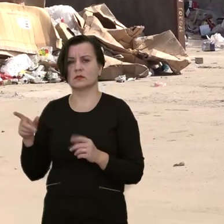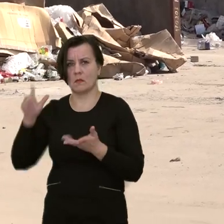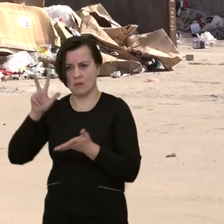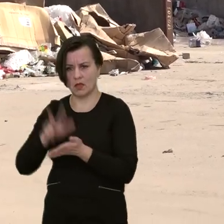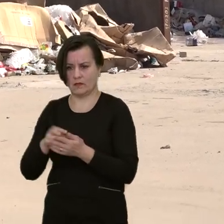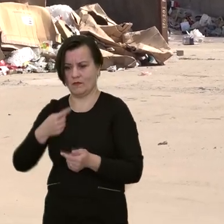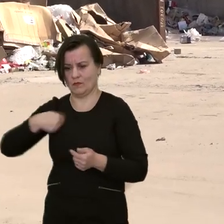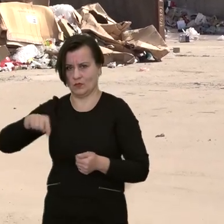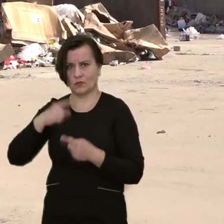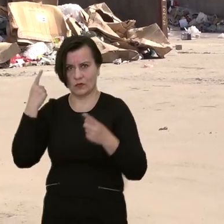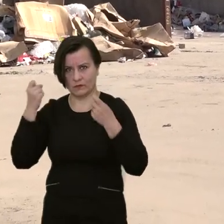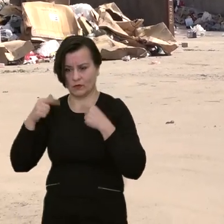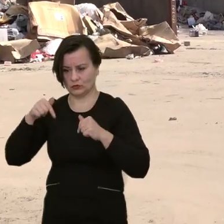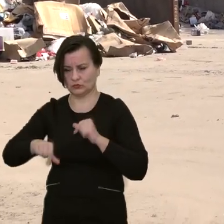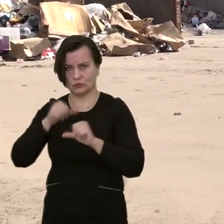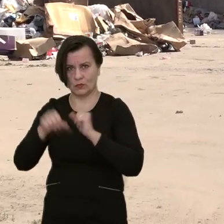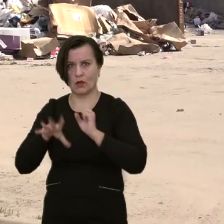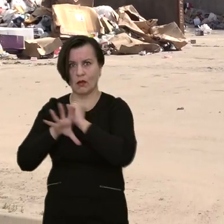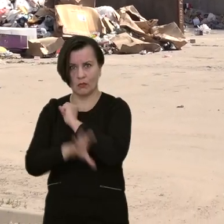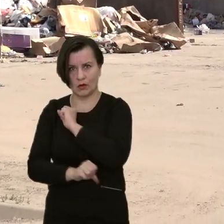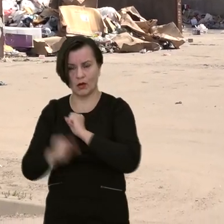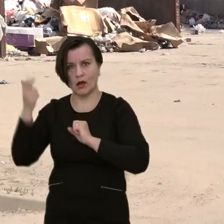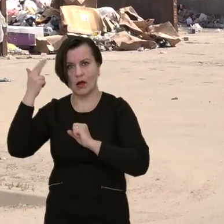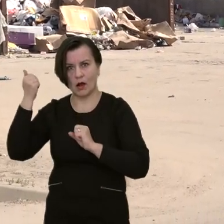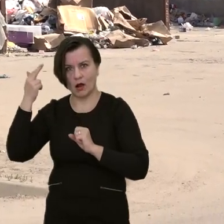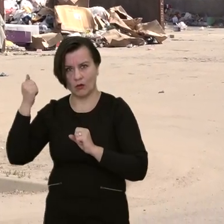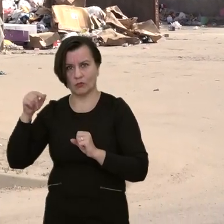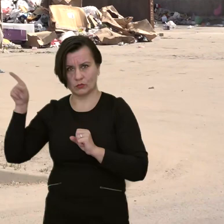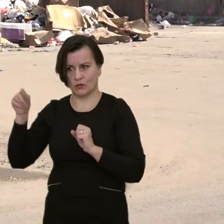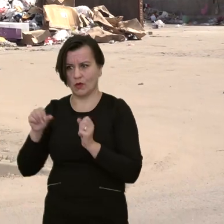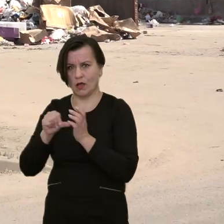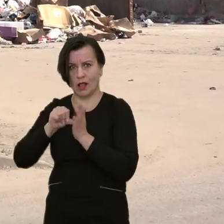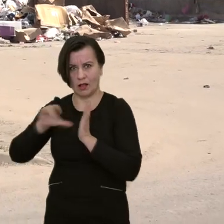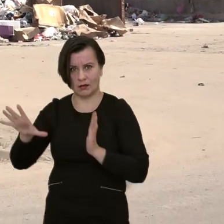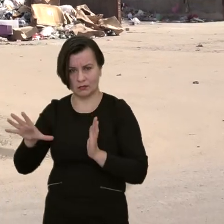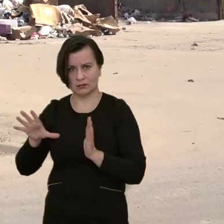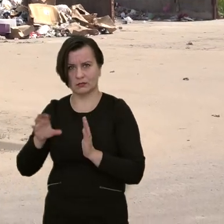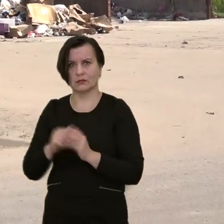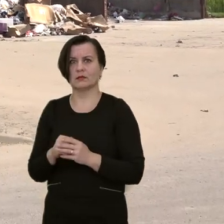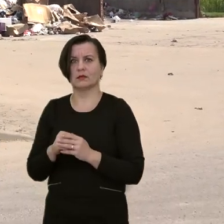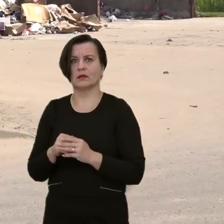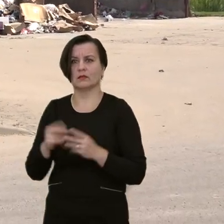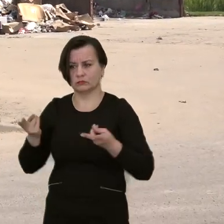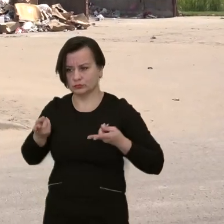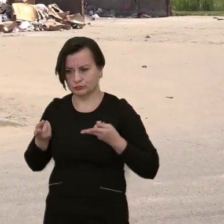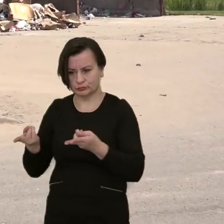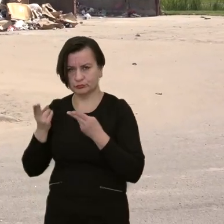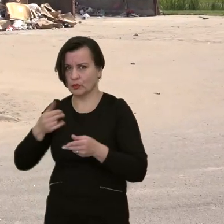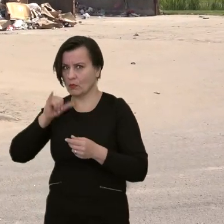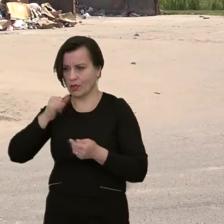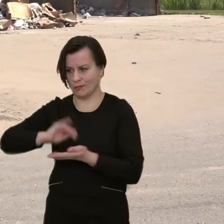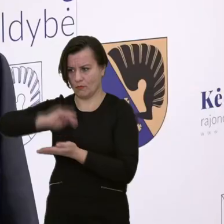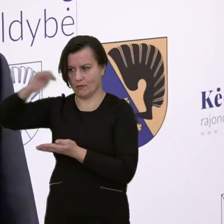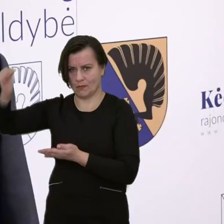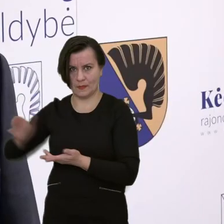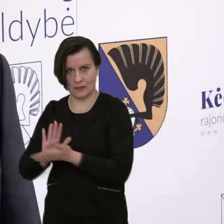ministras patvirtino mūsų turimo informaciją, jog jau šių metų pabaigoje Kauno kogeneracinė elektrinė